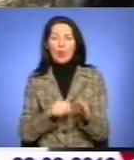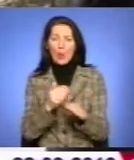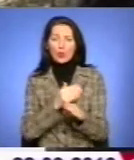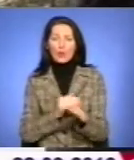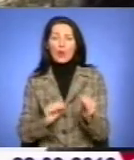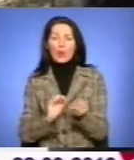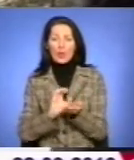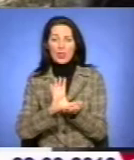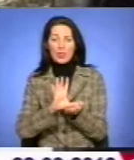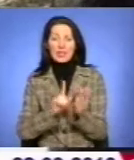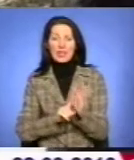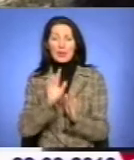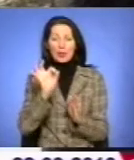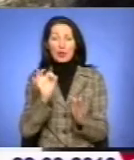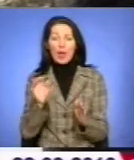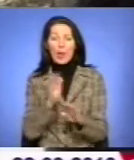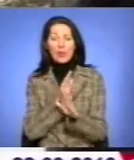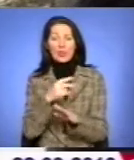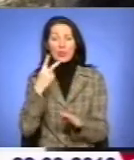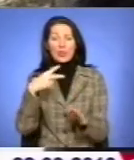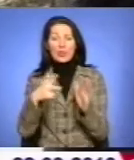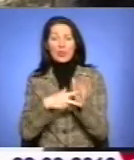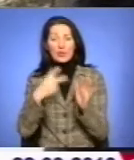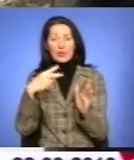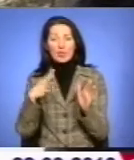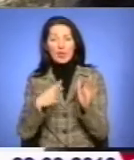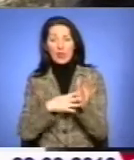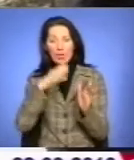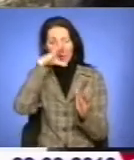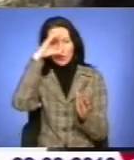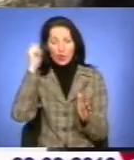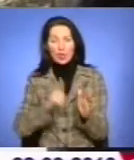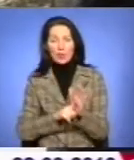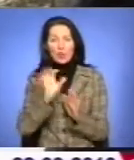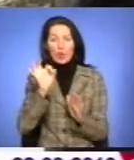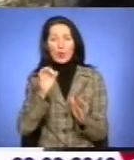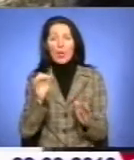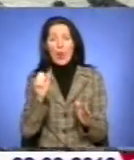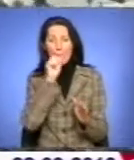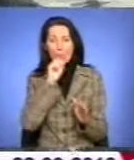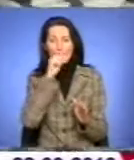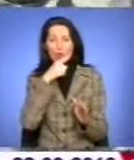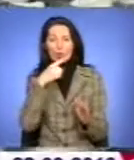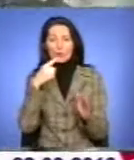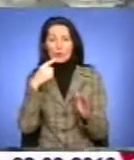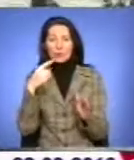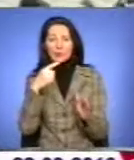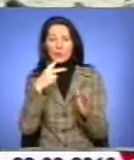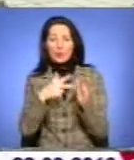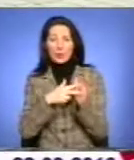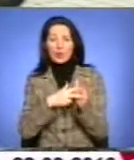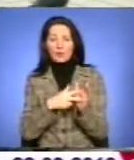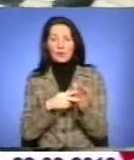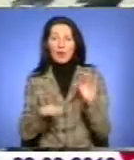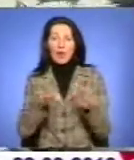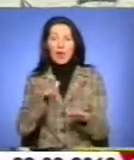повітря 28-29 березня. Нічна температура буде в межах від 3 до 8 морозу. Коливання температур прогнозують